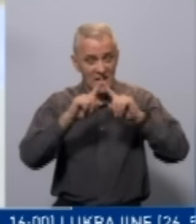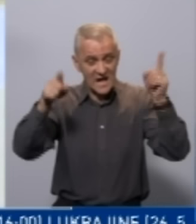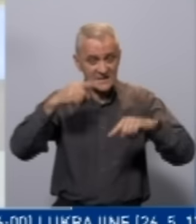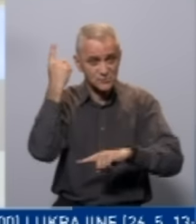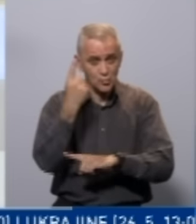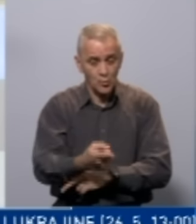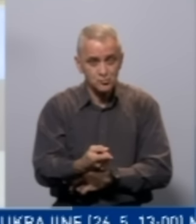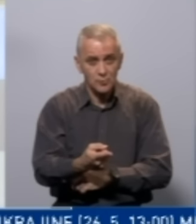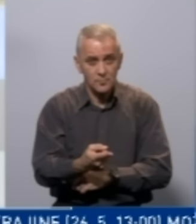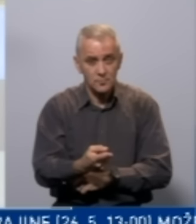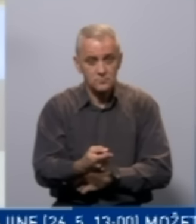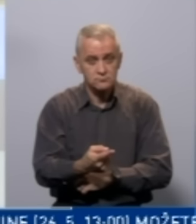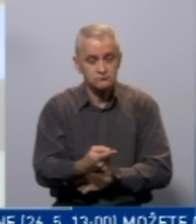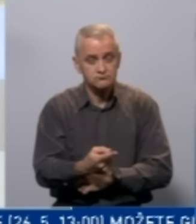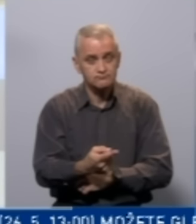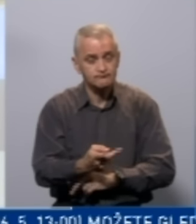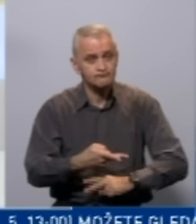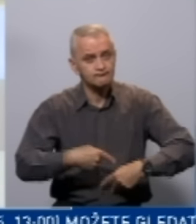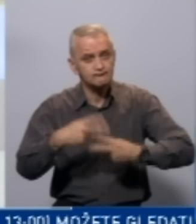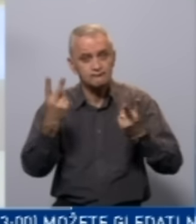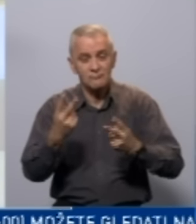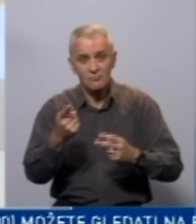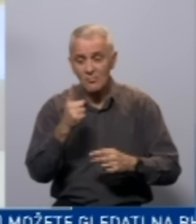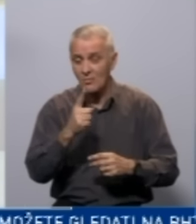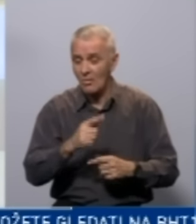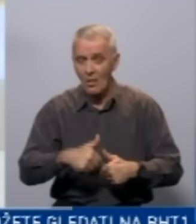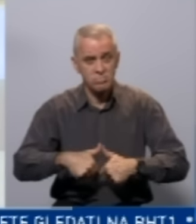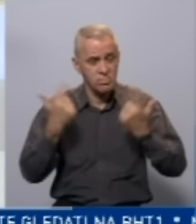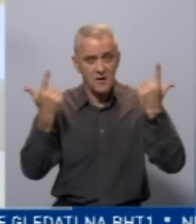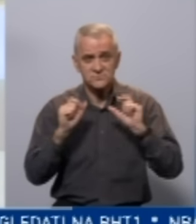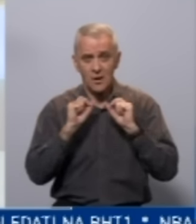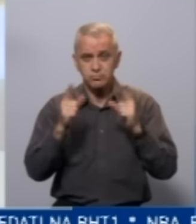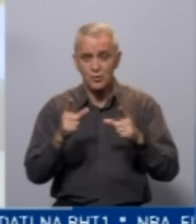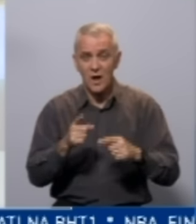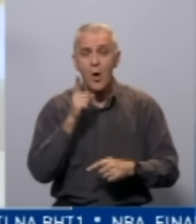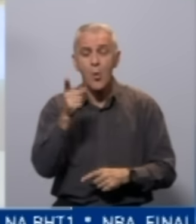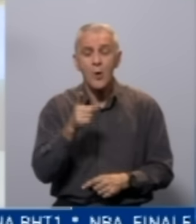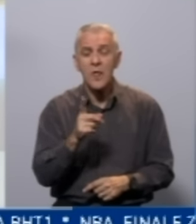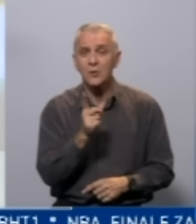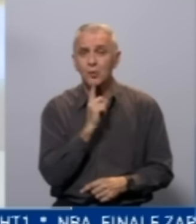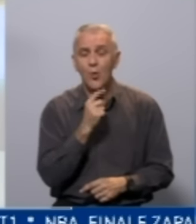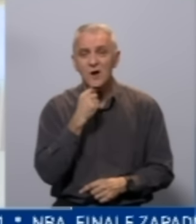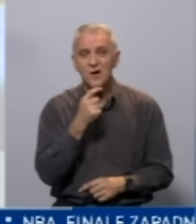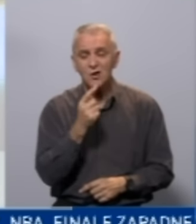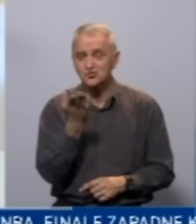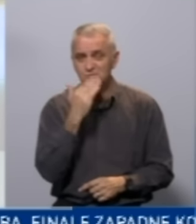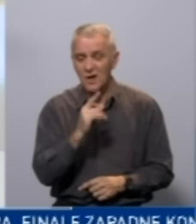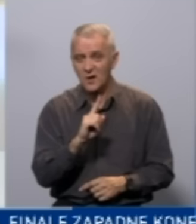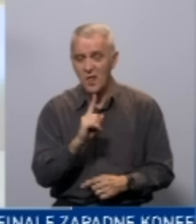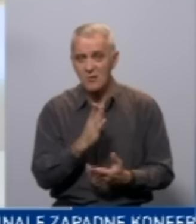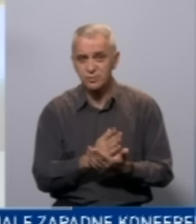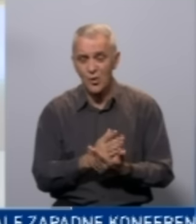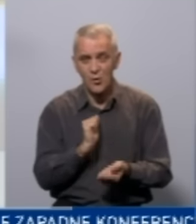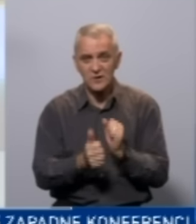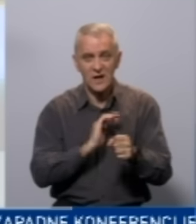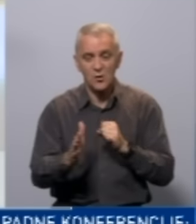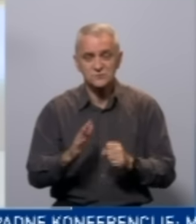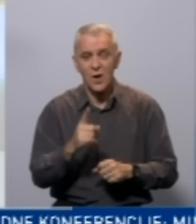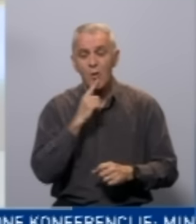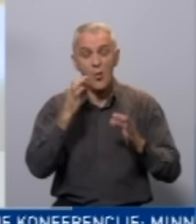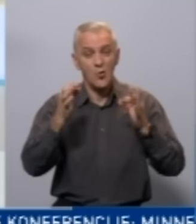rezolucijom šalje nikad jasnija poruka onima koji negiraju genocid i onima koji slave i veličaju ratne zločine i